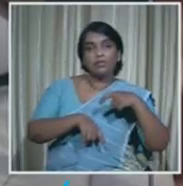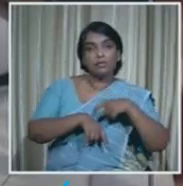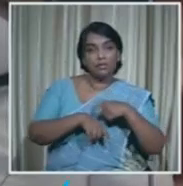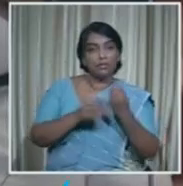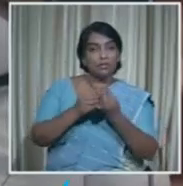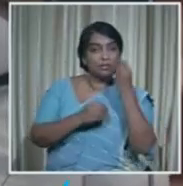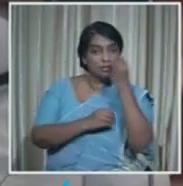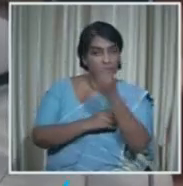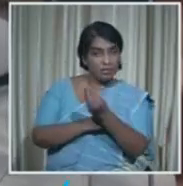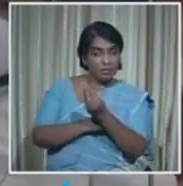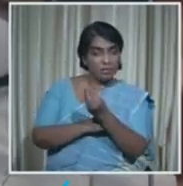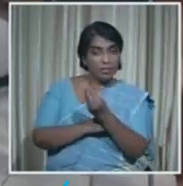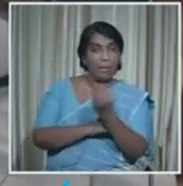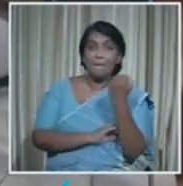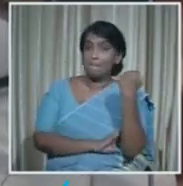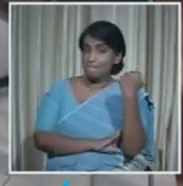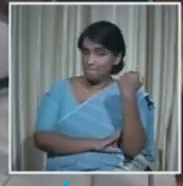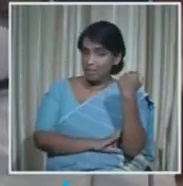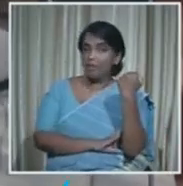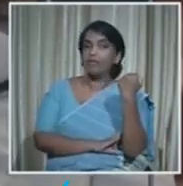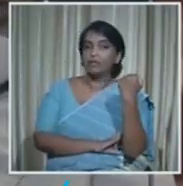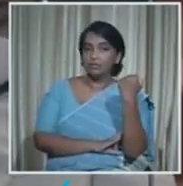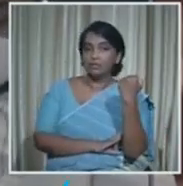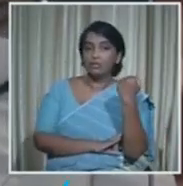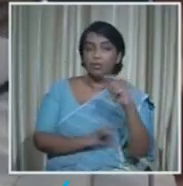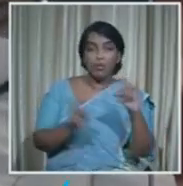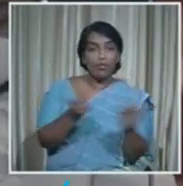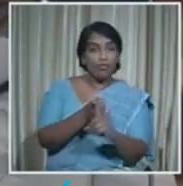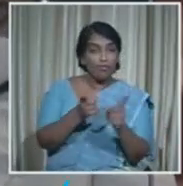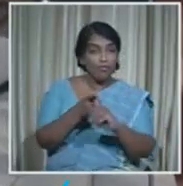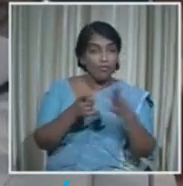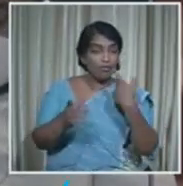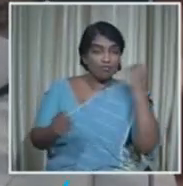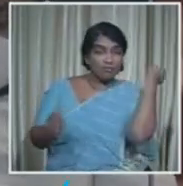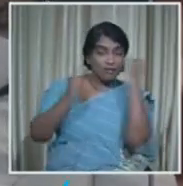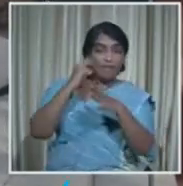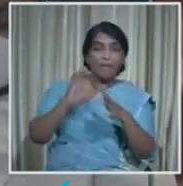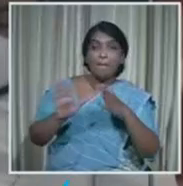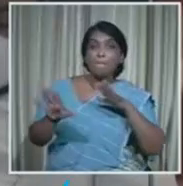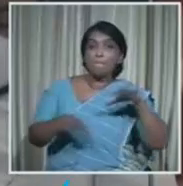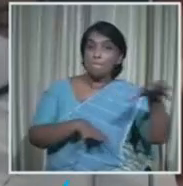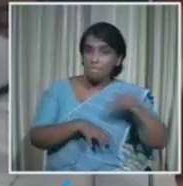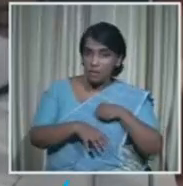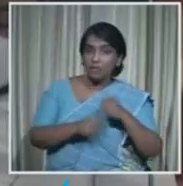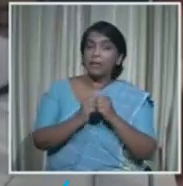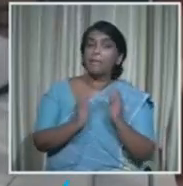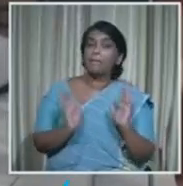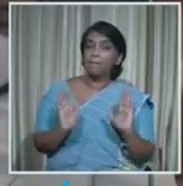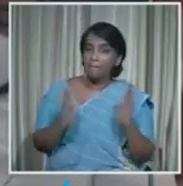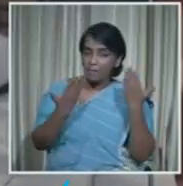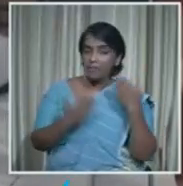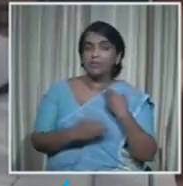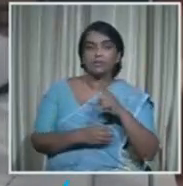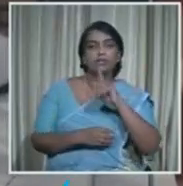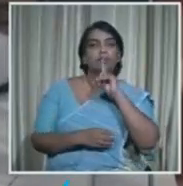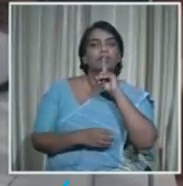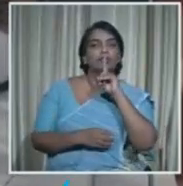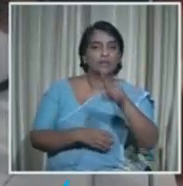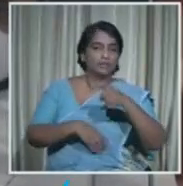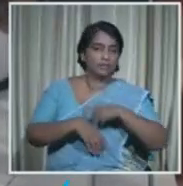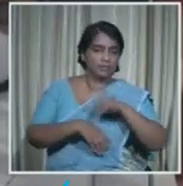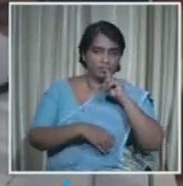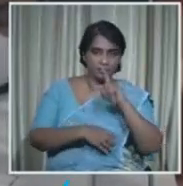තියෙන බලය මේ ප්‍රචණ්ඩත්වයට එරෙහිව පාවිච්චි කරන්න ආරම්භ කරන්න කියන ඉල්ලීම මම විශේෂයෙන් මේලාදී